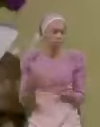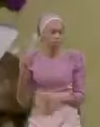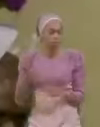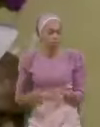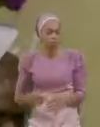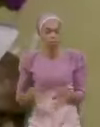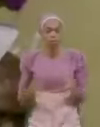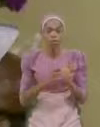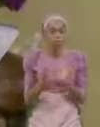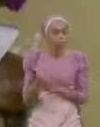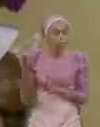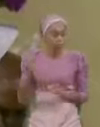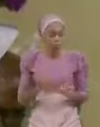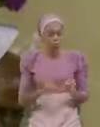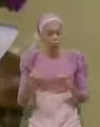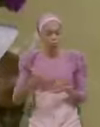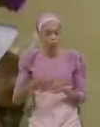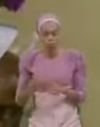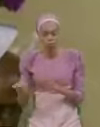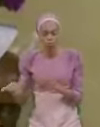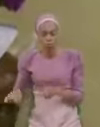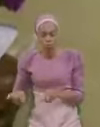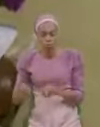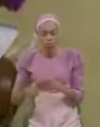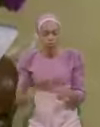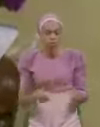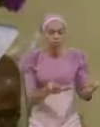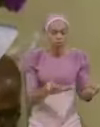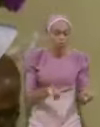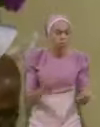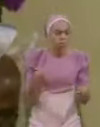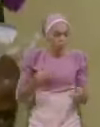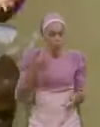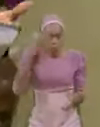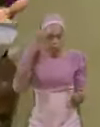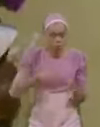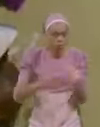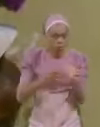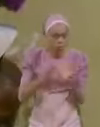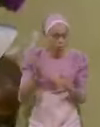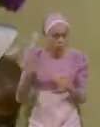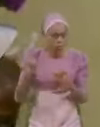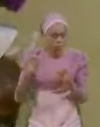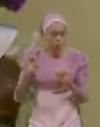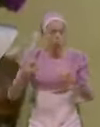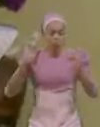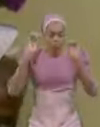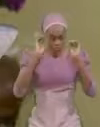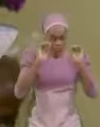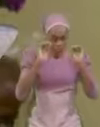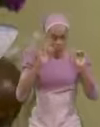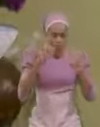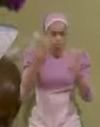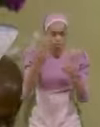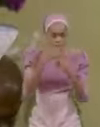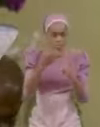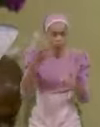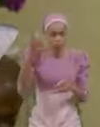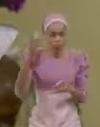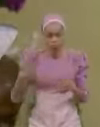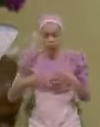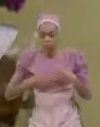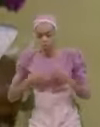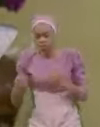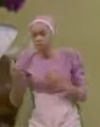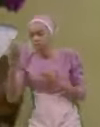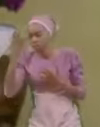allait de lieu en lieu et nous savons ce qu'il faisait prêchant la parole enseignant guérissant les